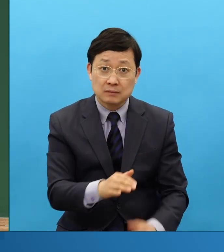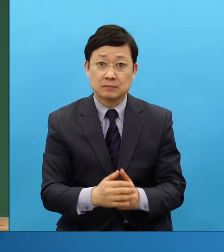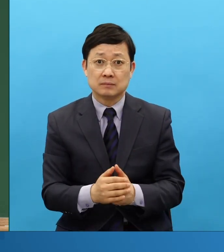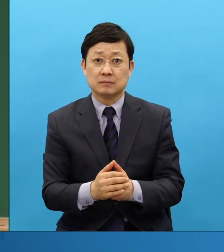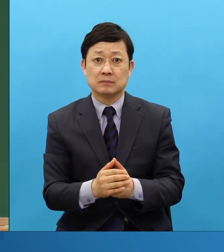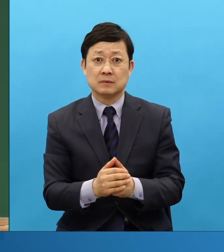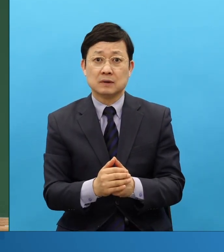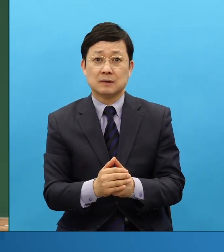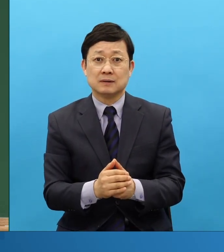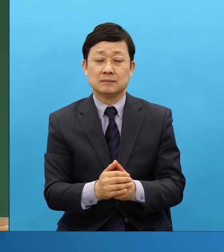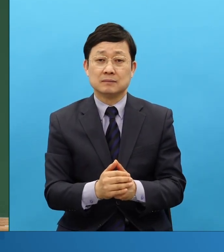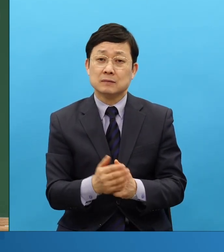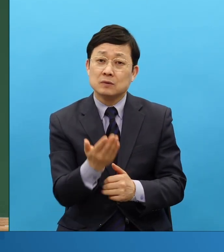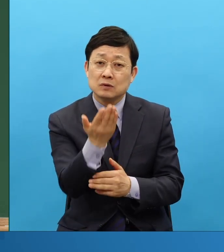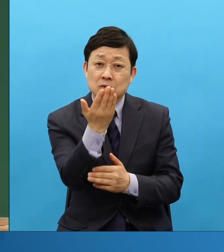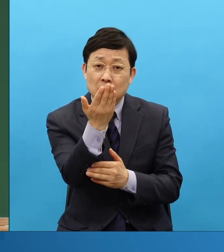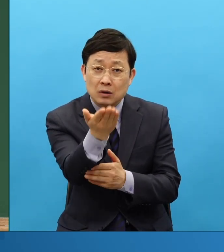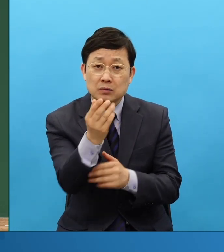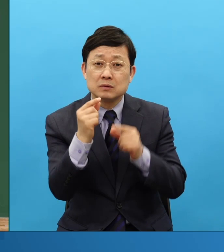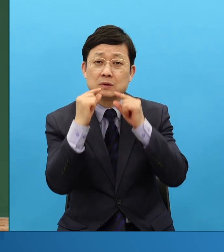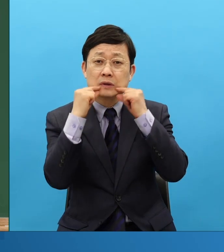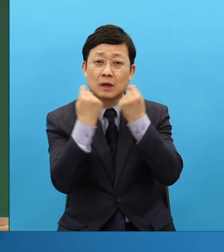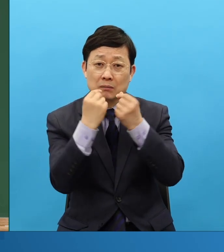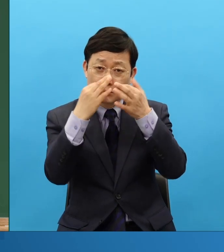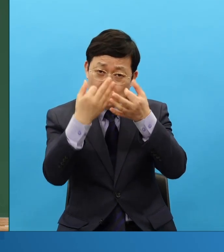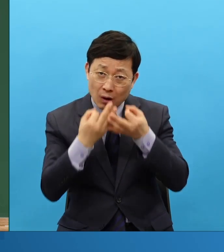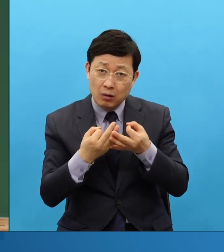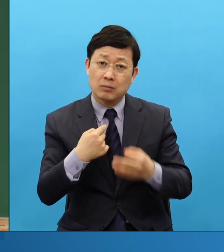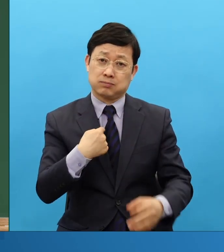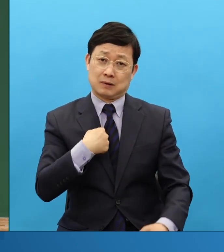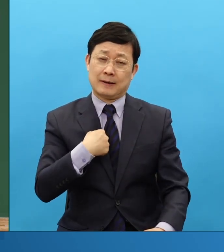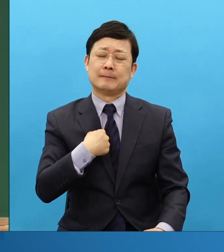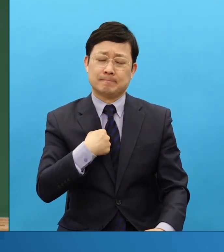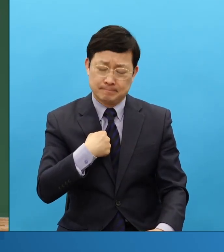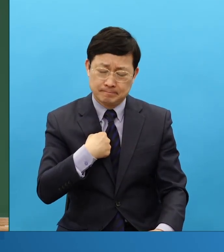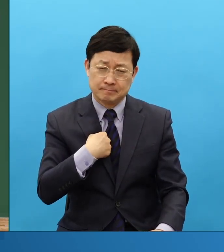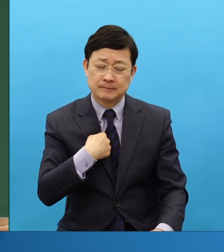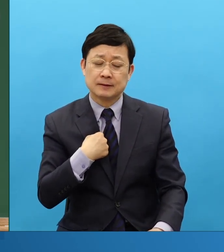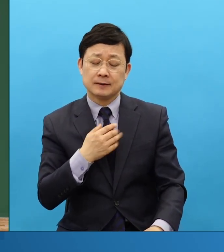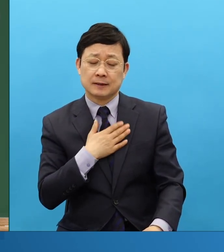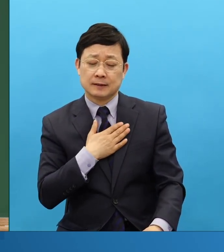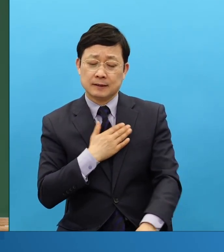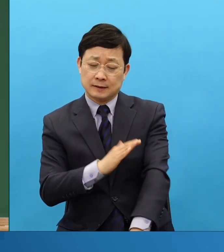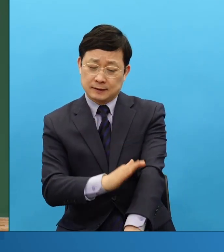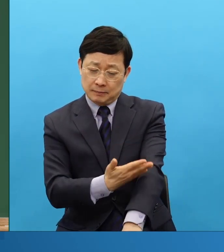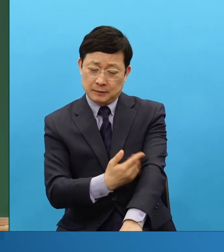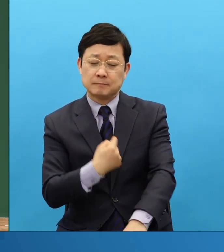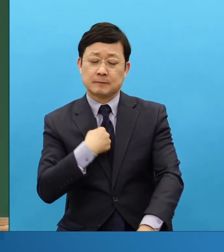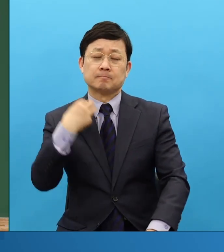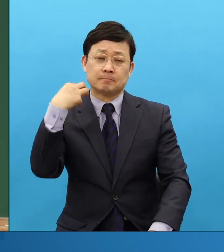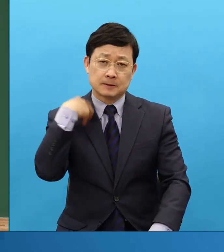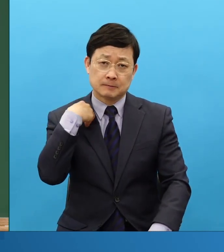사람 없습니다만은 여러분만 어떻게 해야 되느냐? 잘못된 거는 내가 책임지고요. 잘된 거는